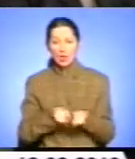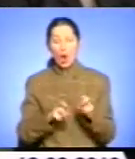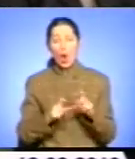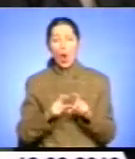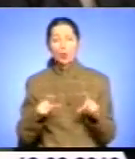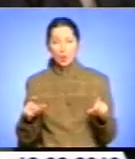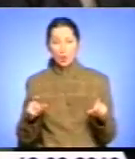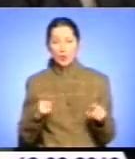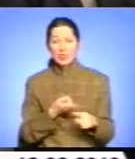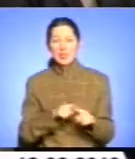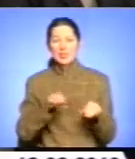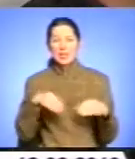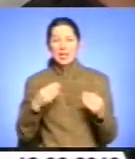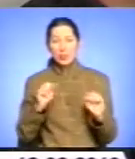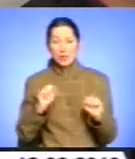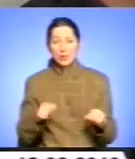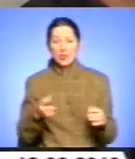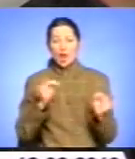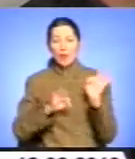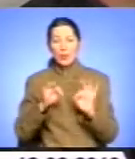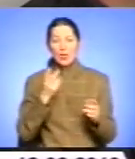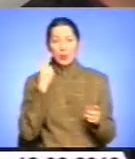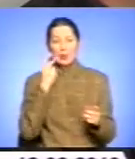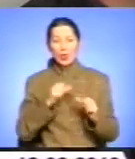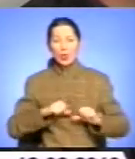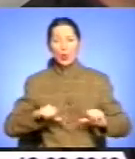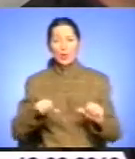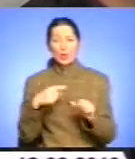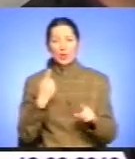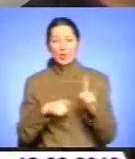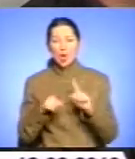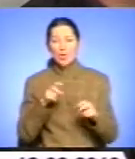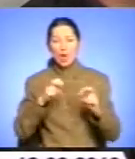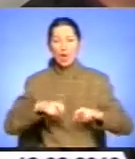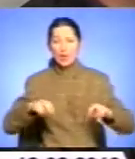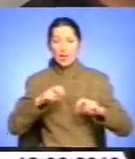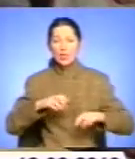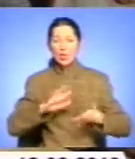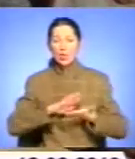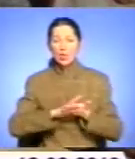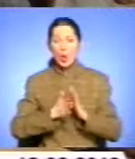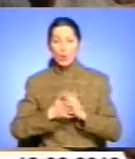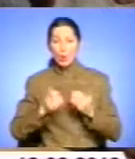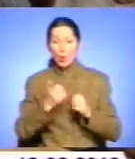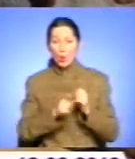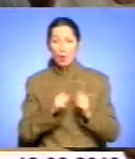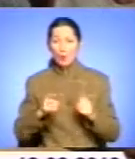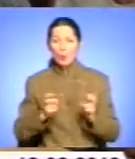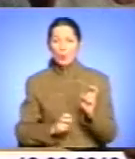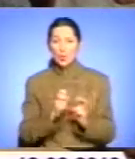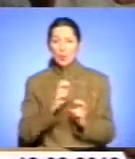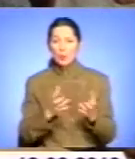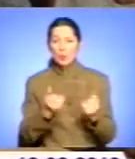дасть можливість рекомендувати постійним комісіям обласної ради розглядати ситуацію на кожному підприємстві і